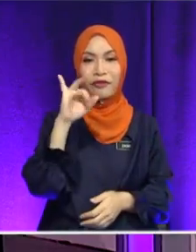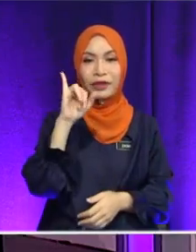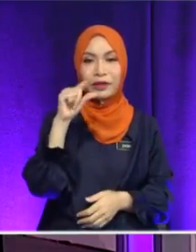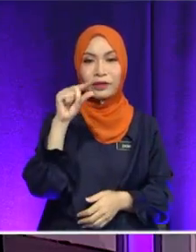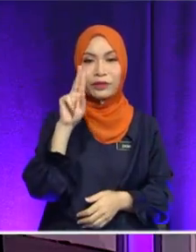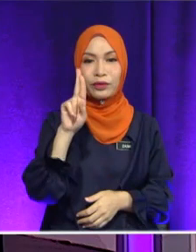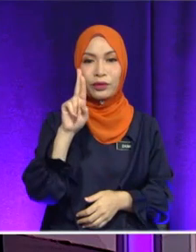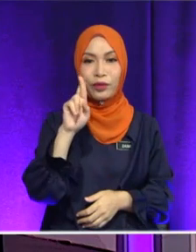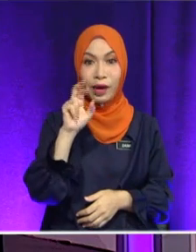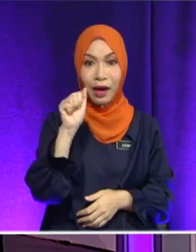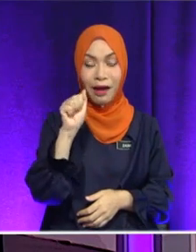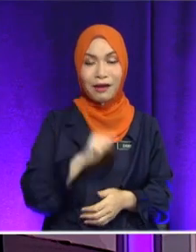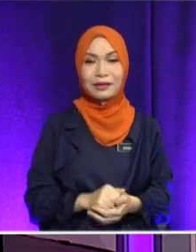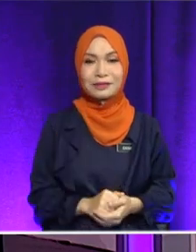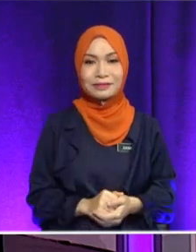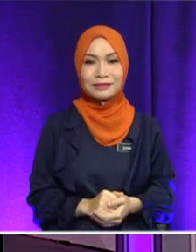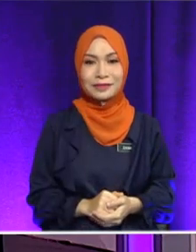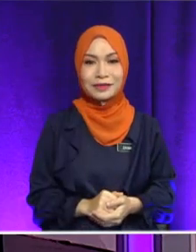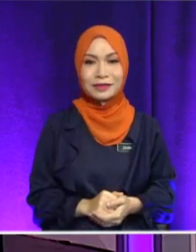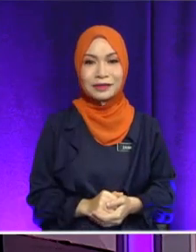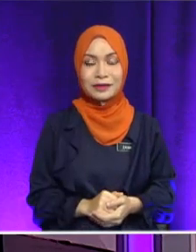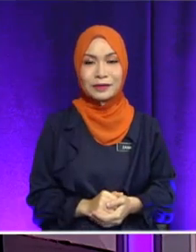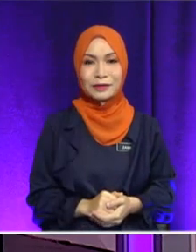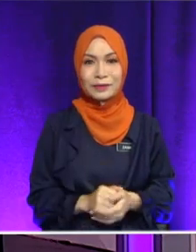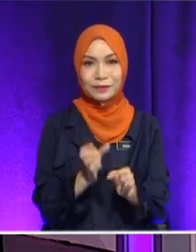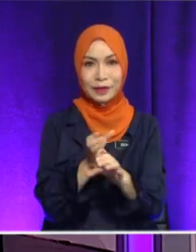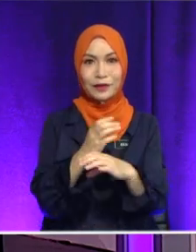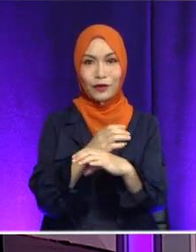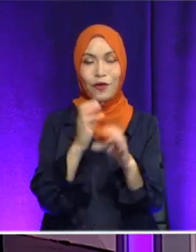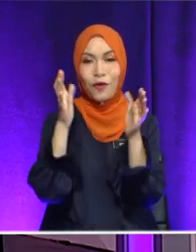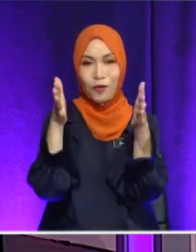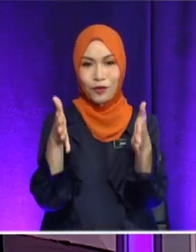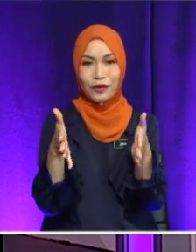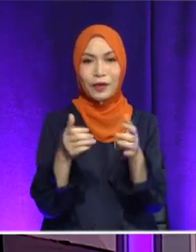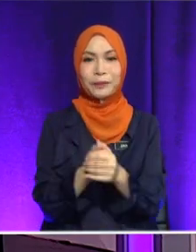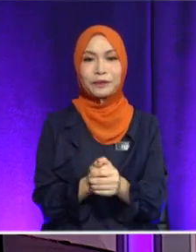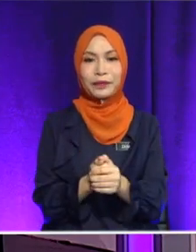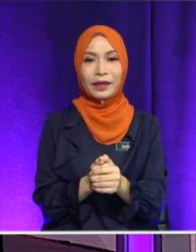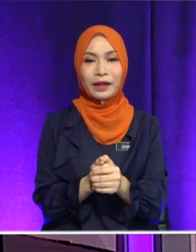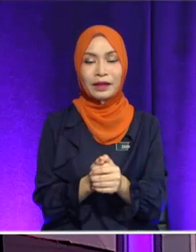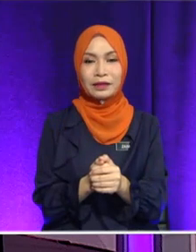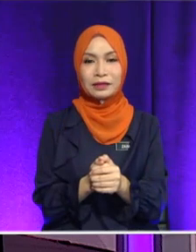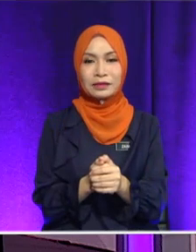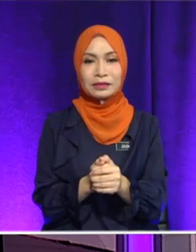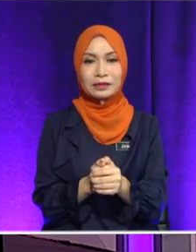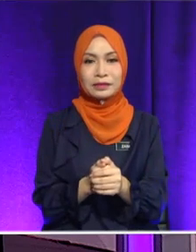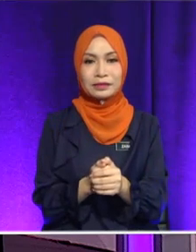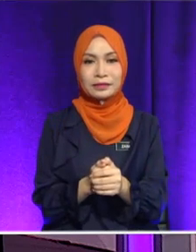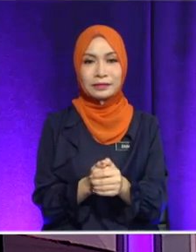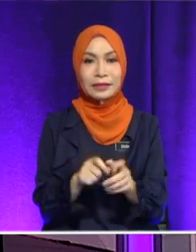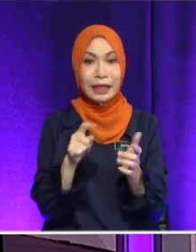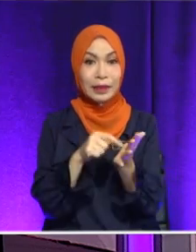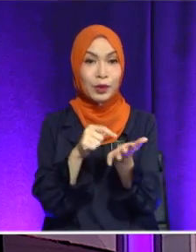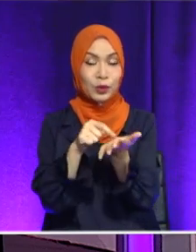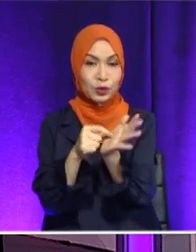figure Oke bagaimana saya di playlist yang menggambarkan hal benda dan situasi seperti dalam mimpi atau alam